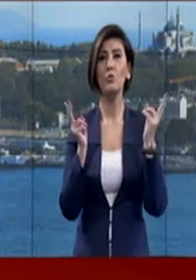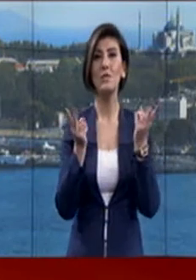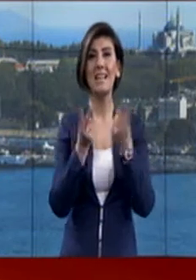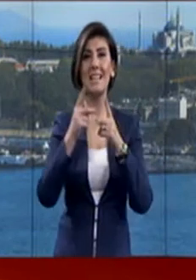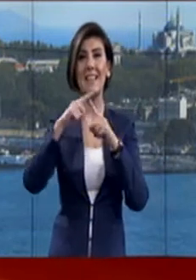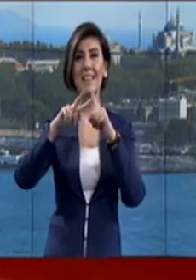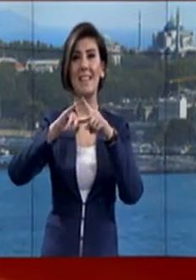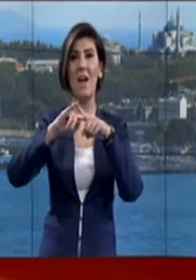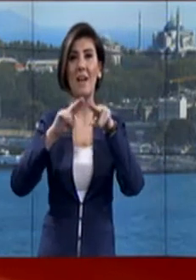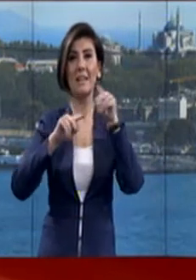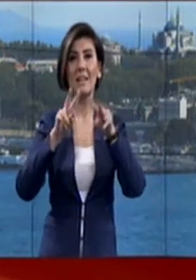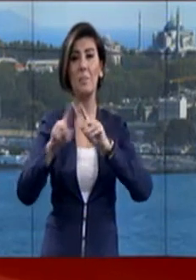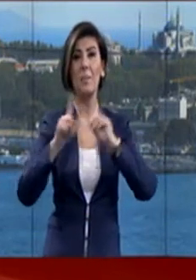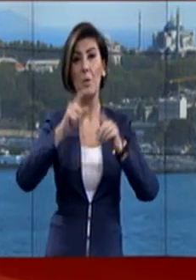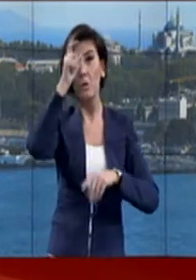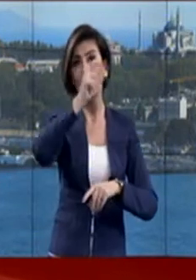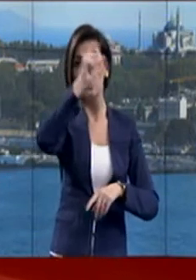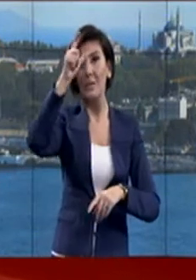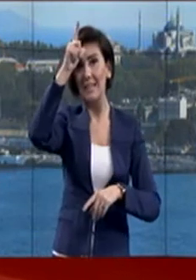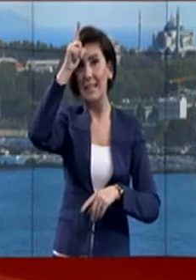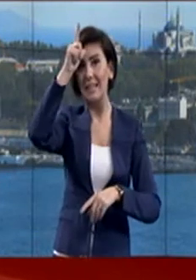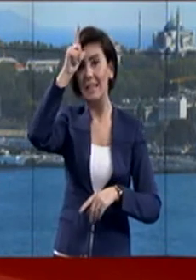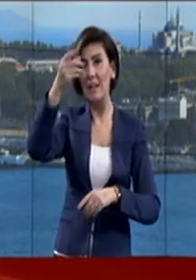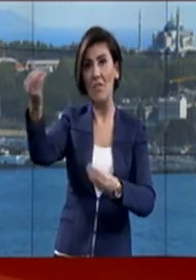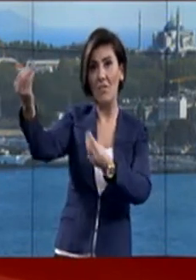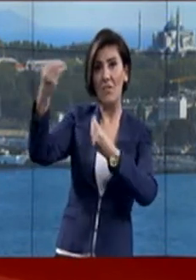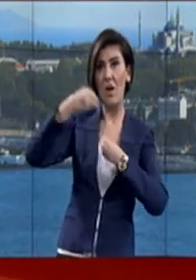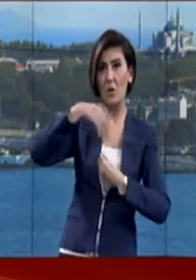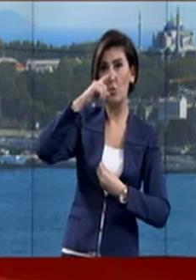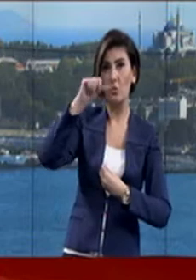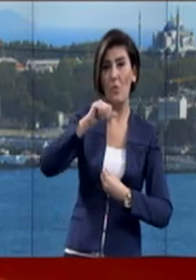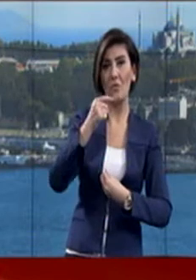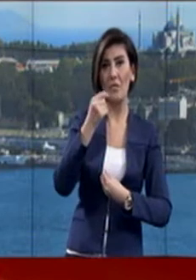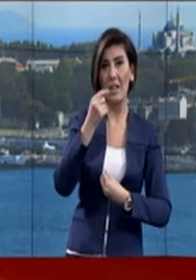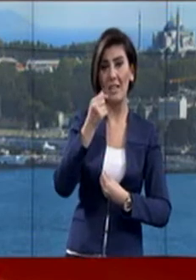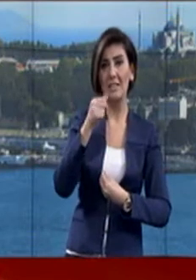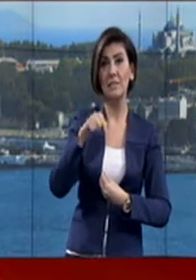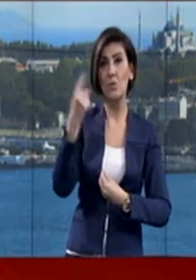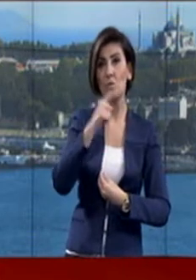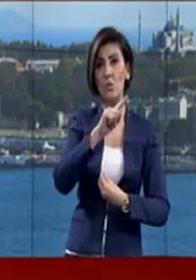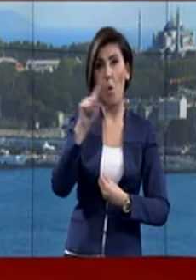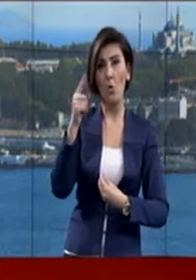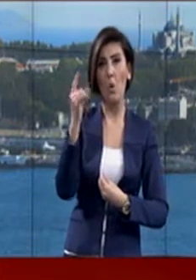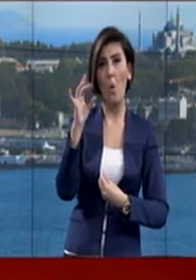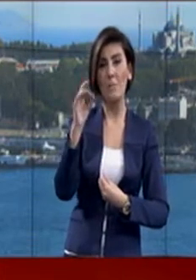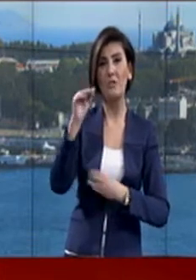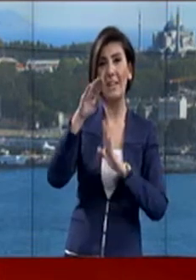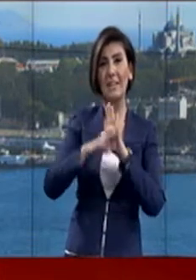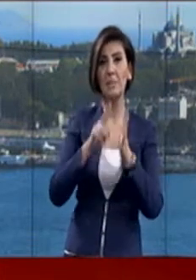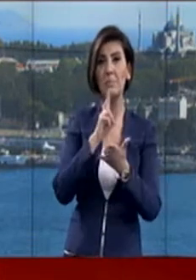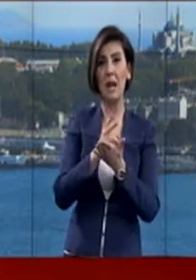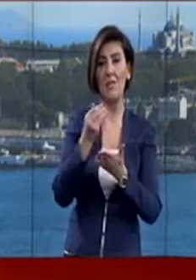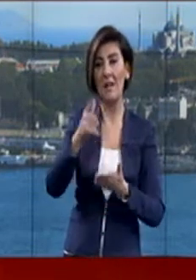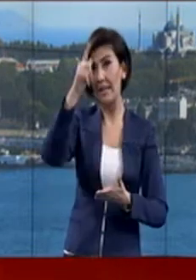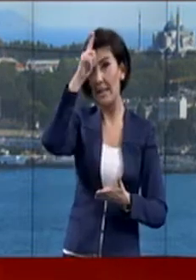Uluslararası Tahkim Mahkemesi, Türkiye'nin İran'dan ithal ettiği doğalgazın fiyatında %10 ila 15'lik indirim kararı verdi. İran